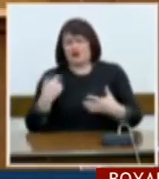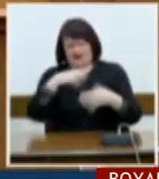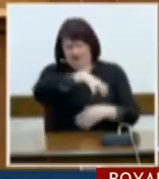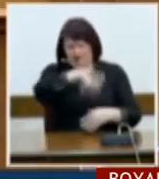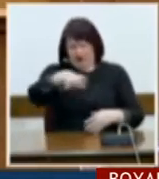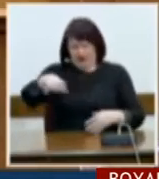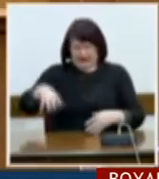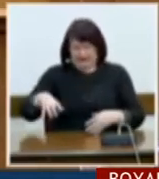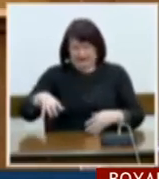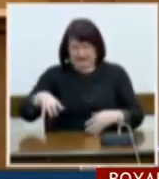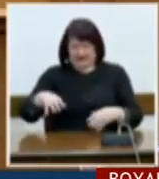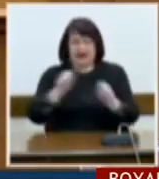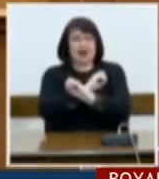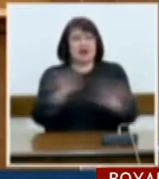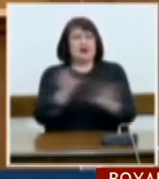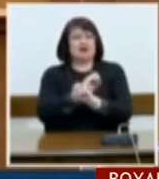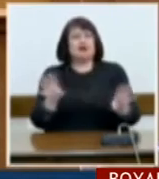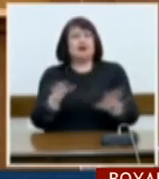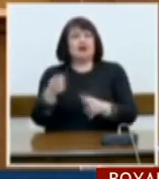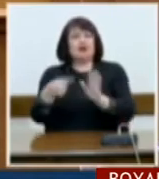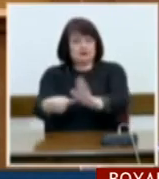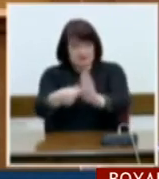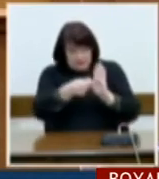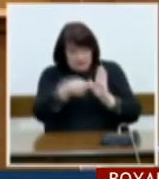με ανακοινώσεις και παρεμβάσεις τους αναδείκνυαν το πρόβλημα αυτό.